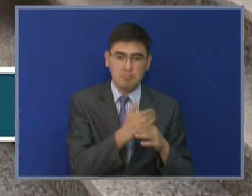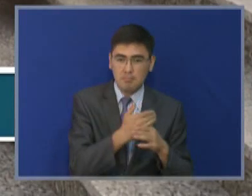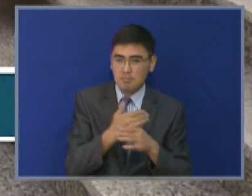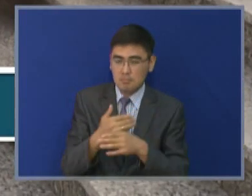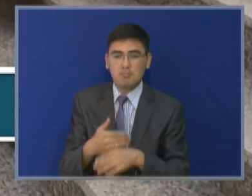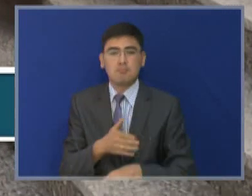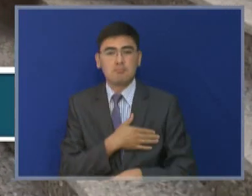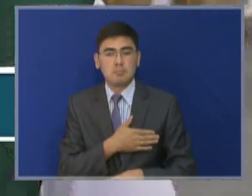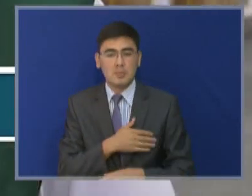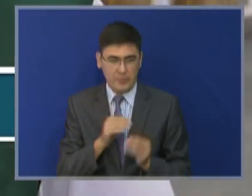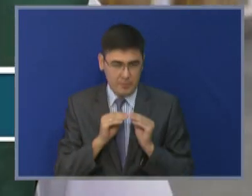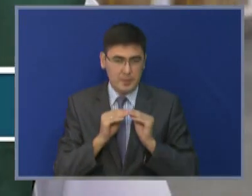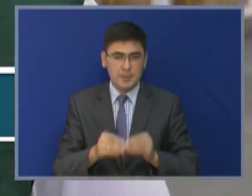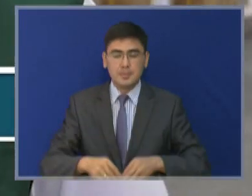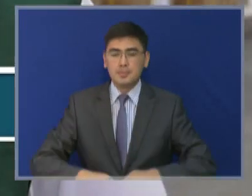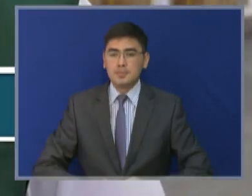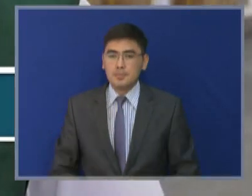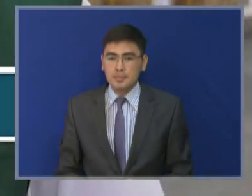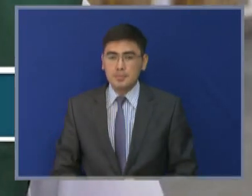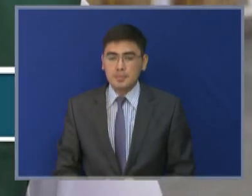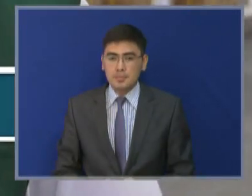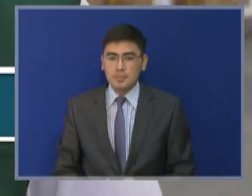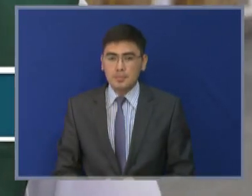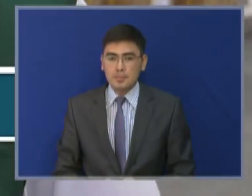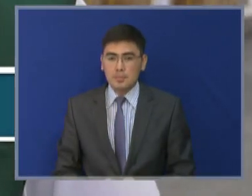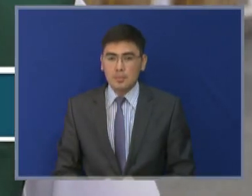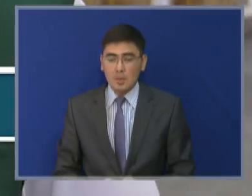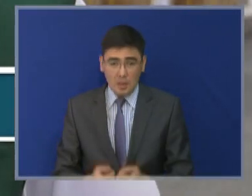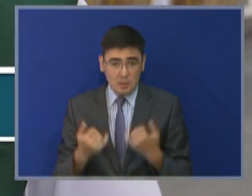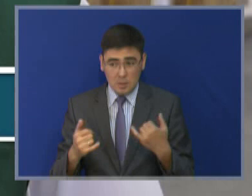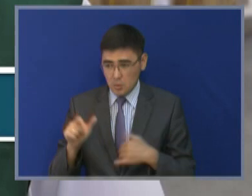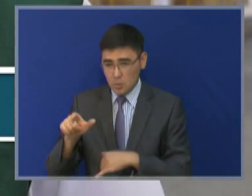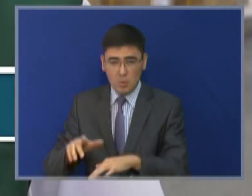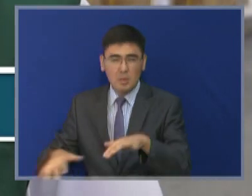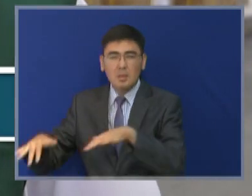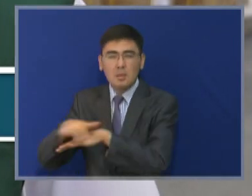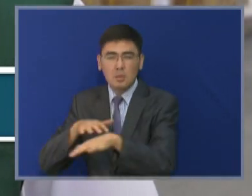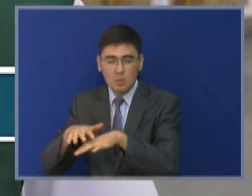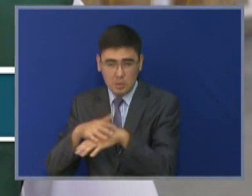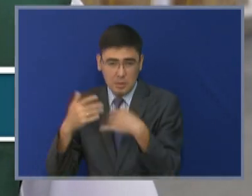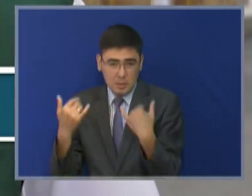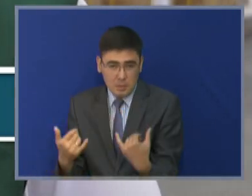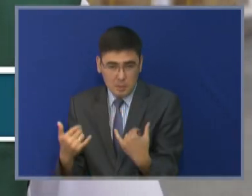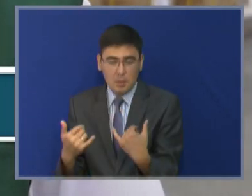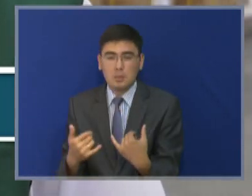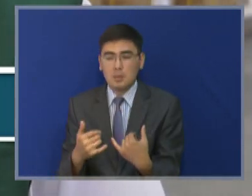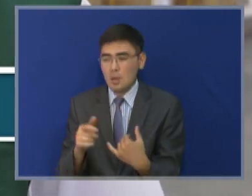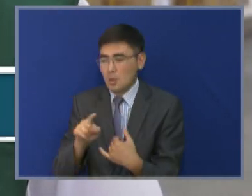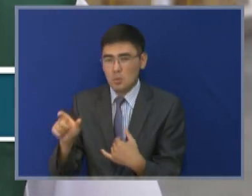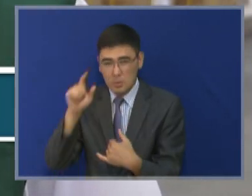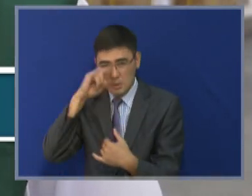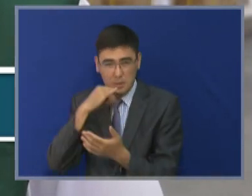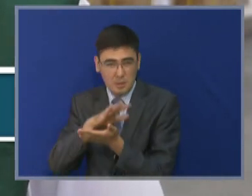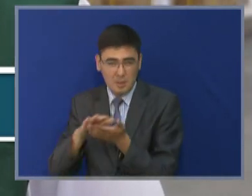имамы Асқар Әбітайұлы. Аллаға шүкір, халық қашанда осындай кезде, әсіресе қазақ халқы,